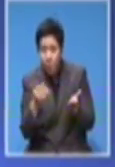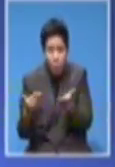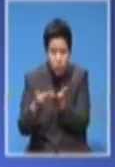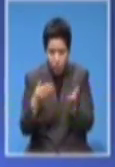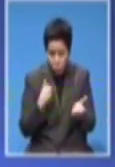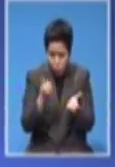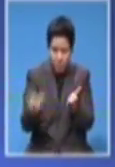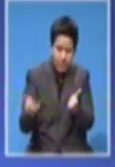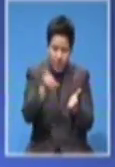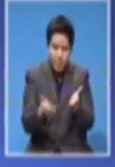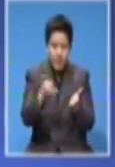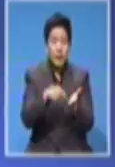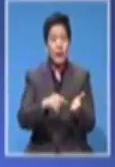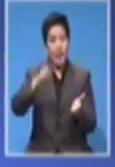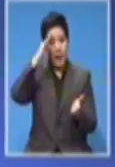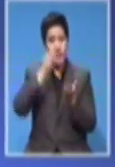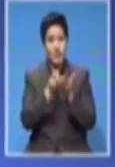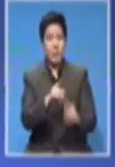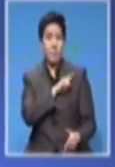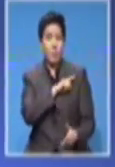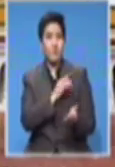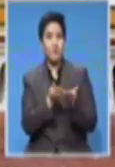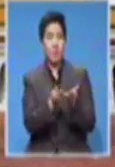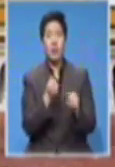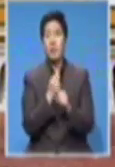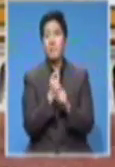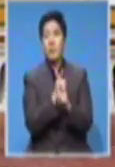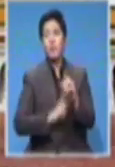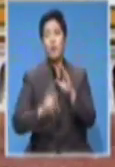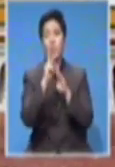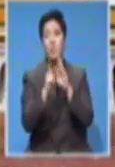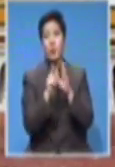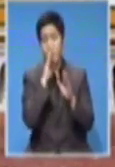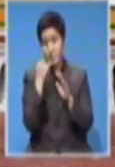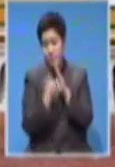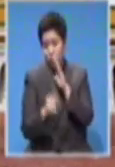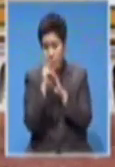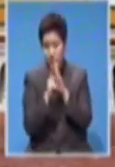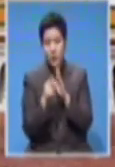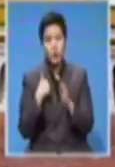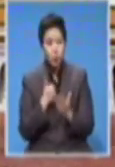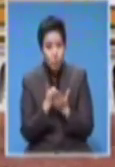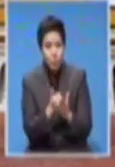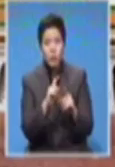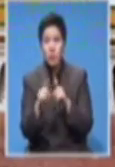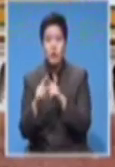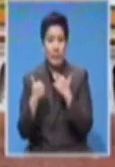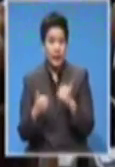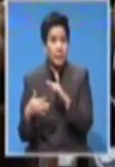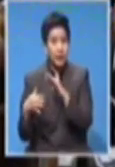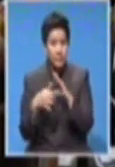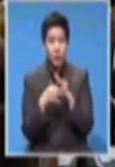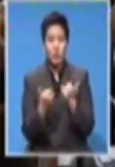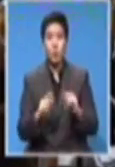ก็ขึ้นอยู่กับกองทัพเรือนะครับและก็ปฏิบัติตามกฎหมายเกี่ยวกับผู้หลบหนีเข้าเมืองโดยผิดกฎหมายวันนี้นะครับกระทรวงการต่างประเทศก็ได้จัดการ